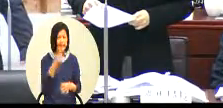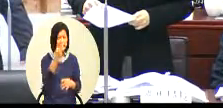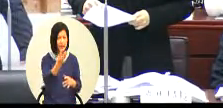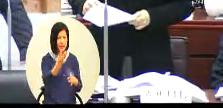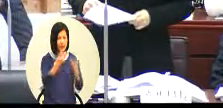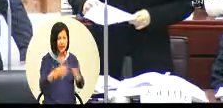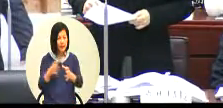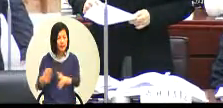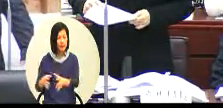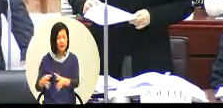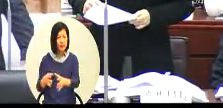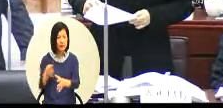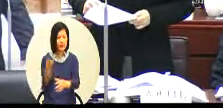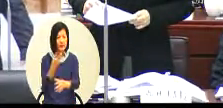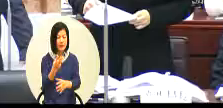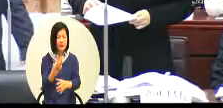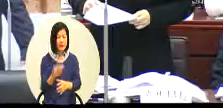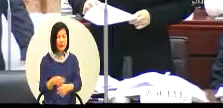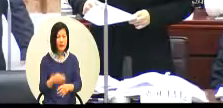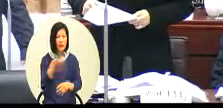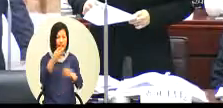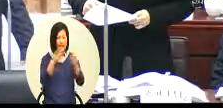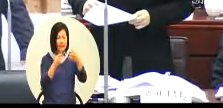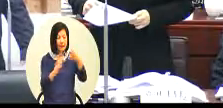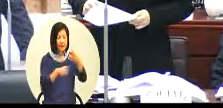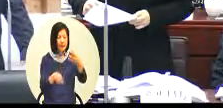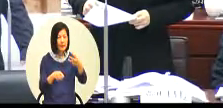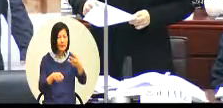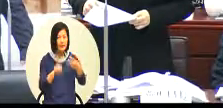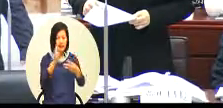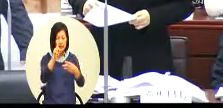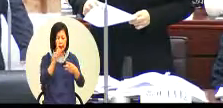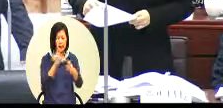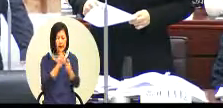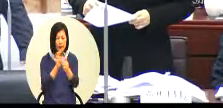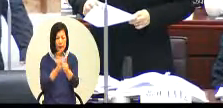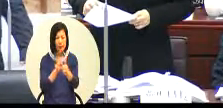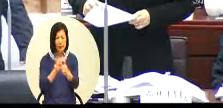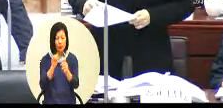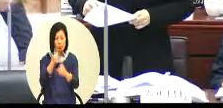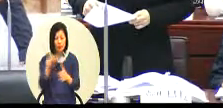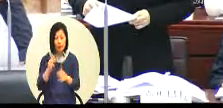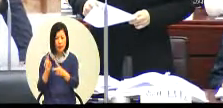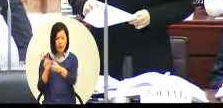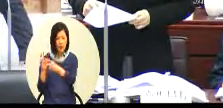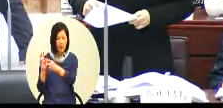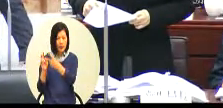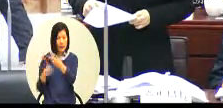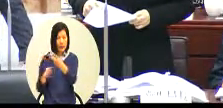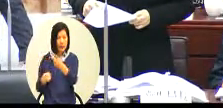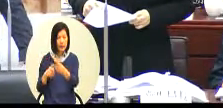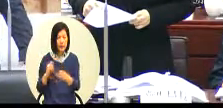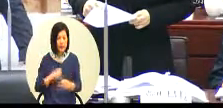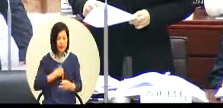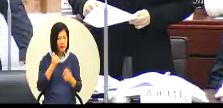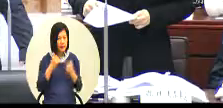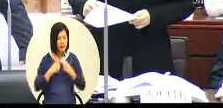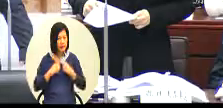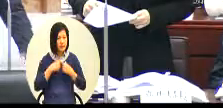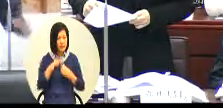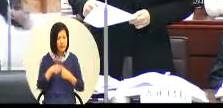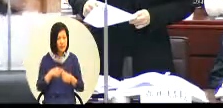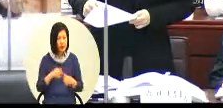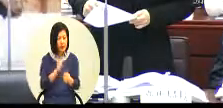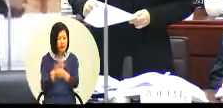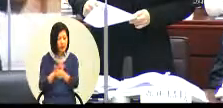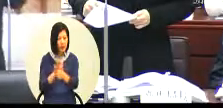面这个三个人里面一个照顾员两个实习照顾员，在这上面怎么样发挥最大的一个功能嘛？